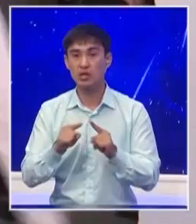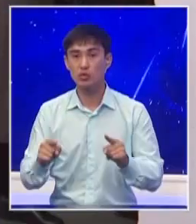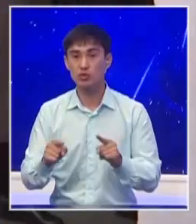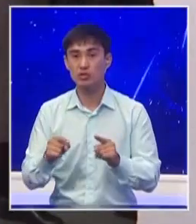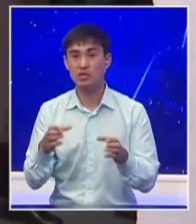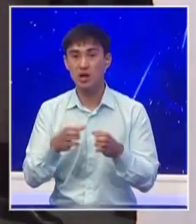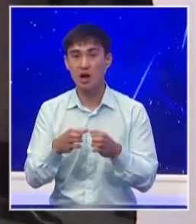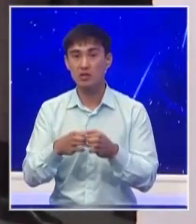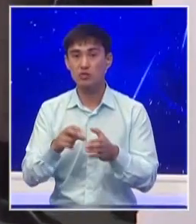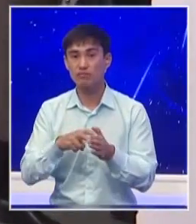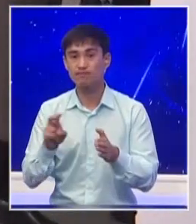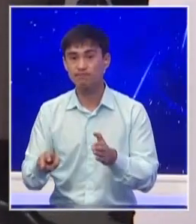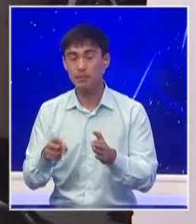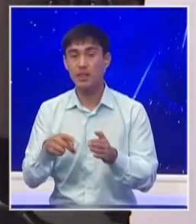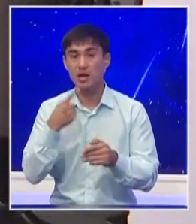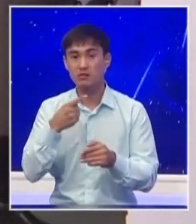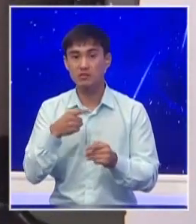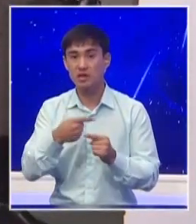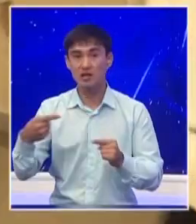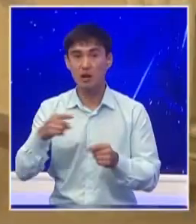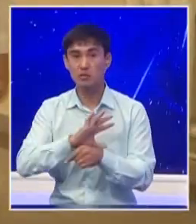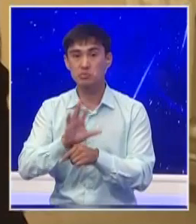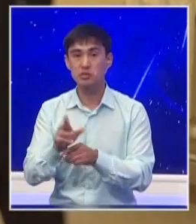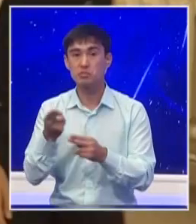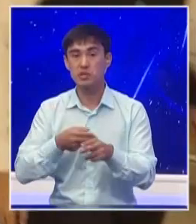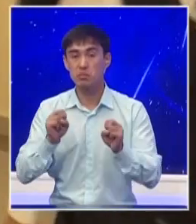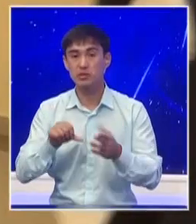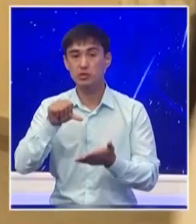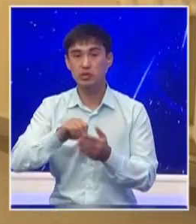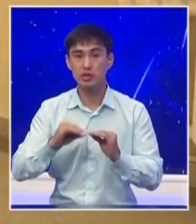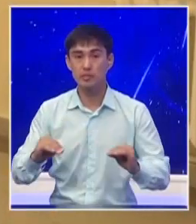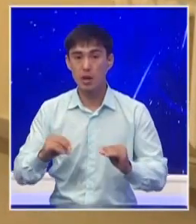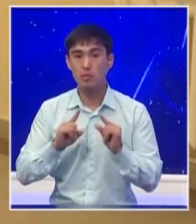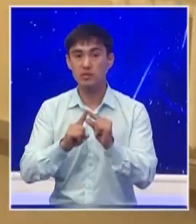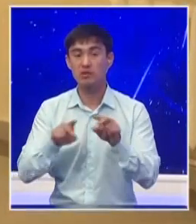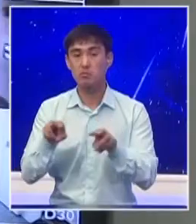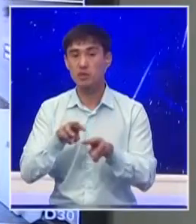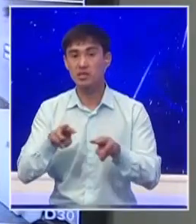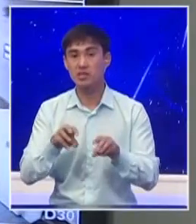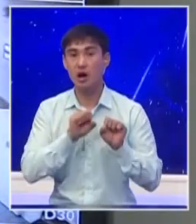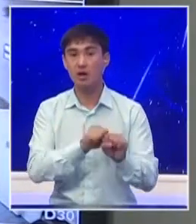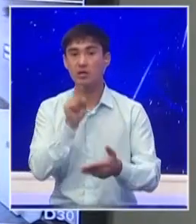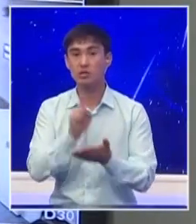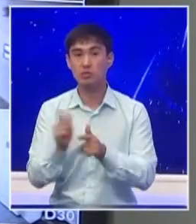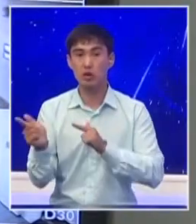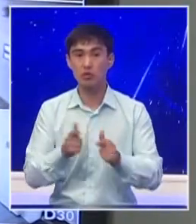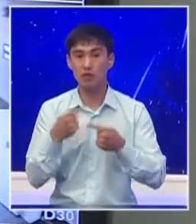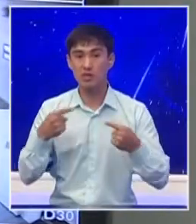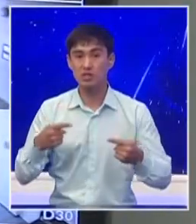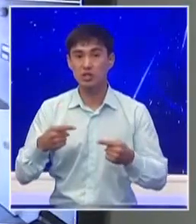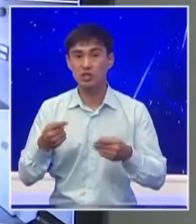текучесть кадров, что негативно сказывается на обеспечении безопасности учащихся. По словам министра, охранники должны быть готовы к